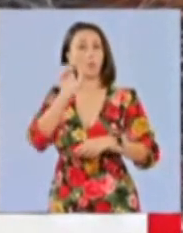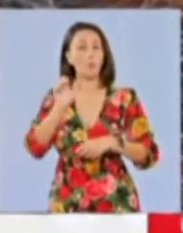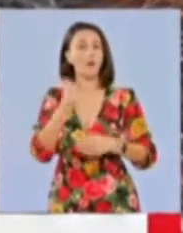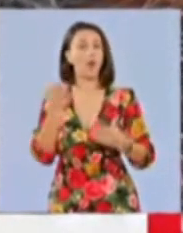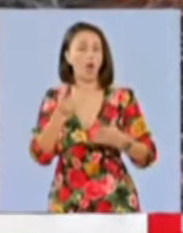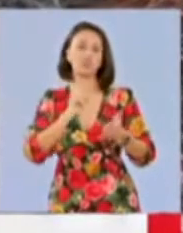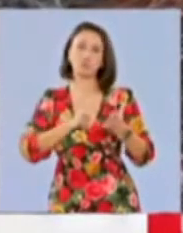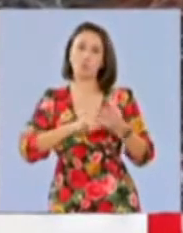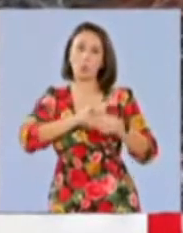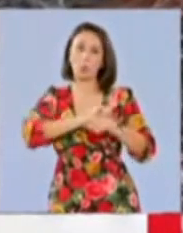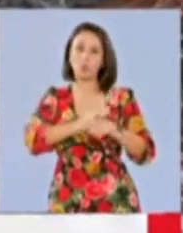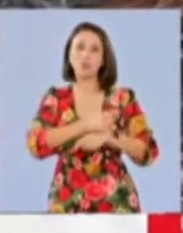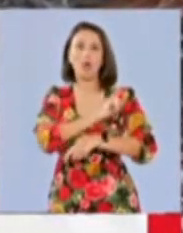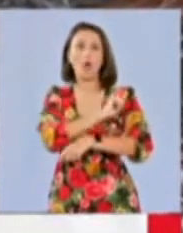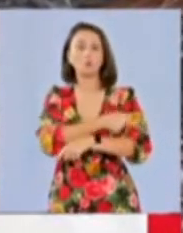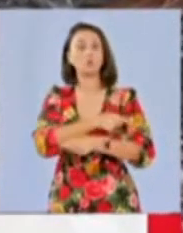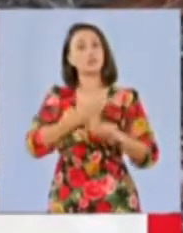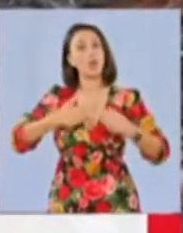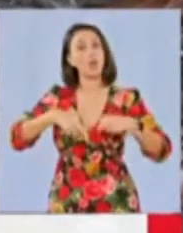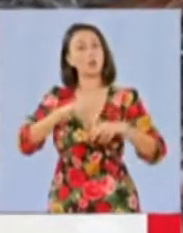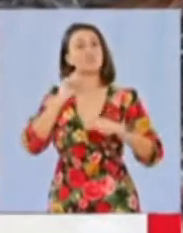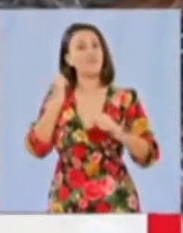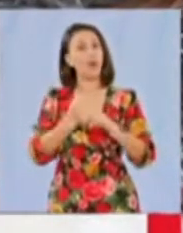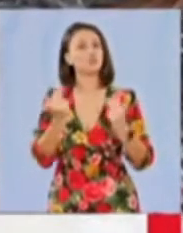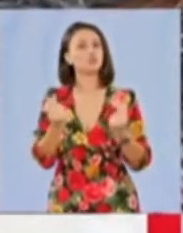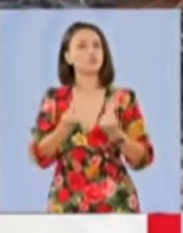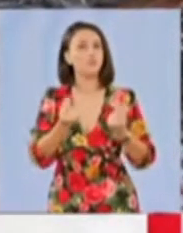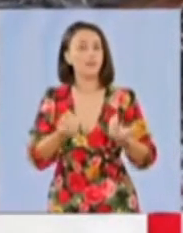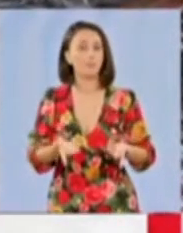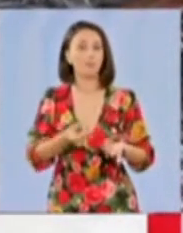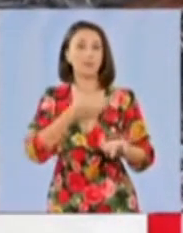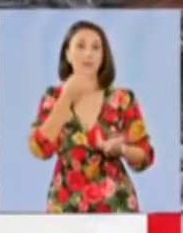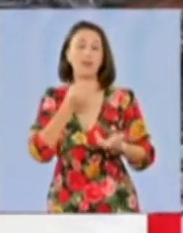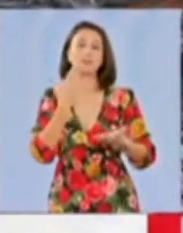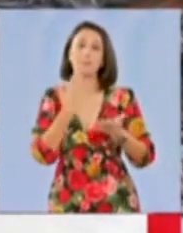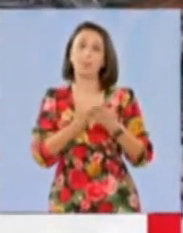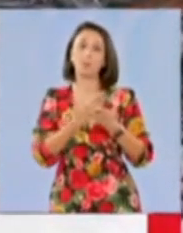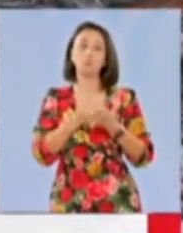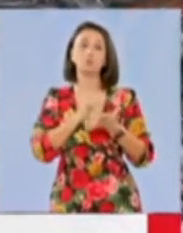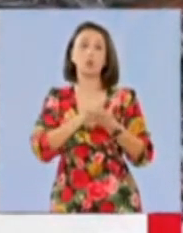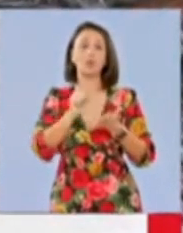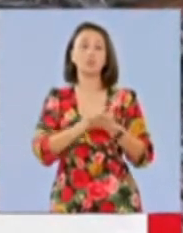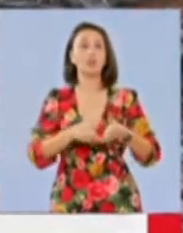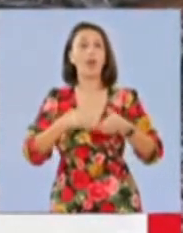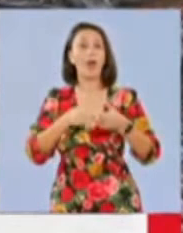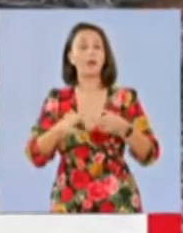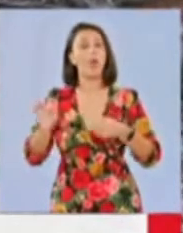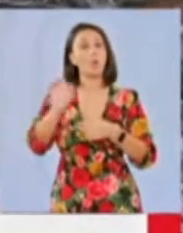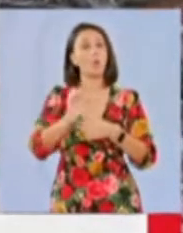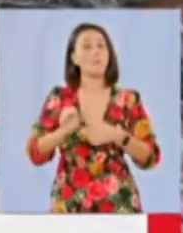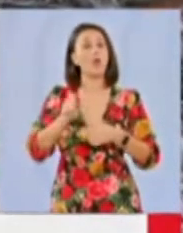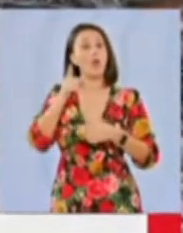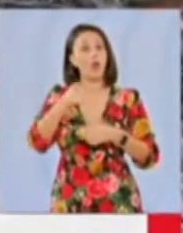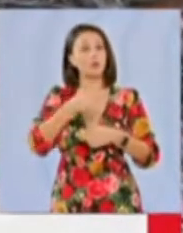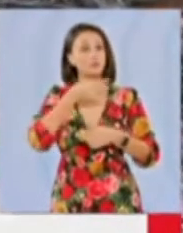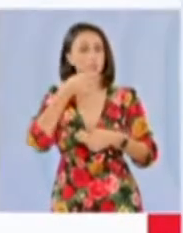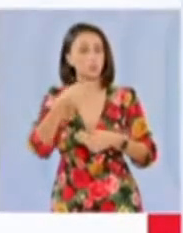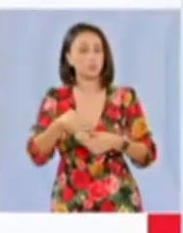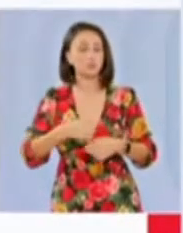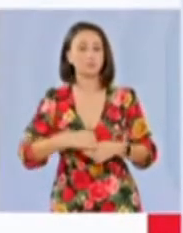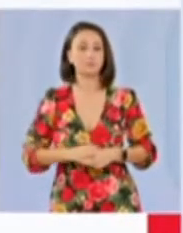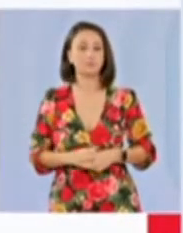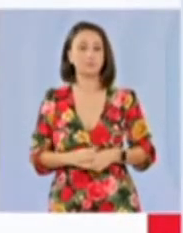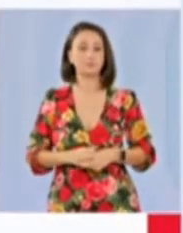care cele de urgență autorităților de la noi să facă ceva pentru o declarație pentru jurnaliștii de la calea Europeană cursul la fundal Lion spus că